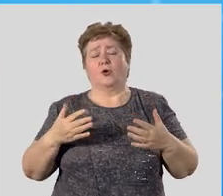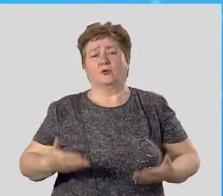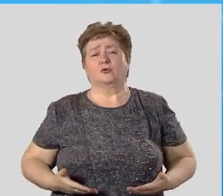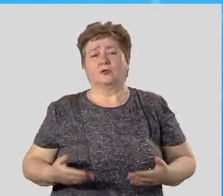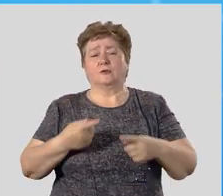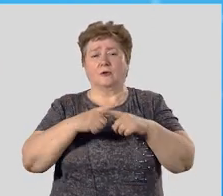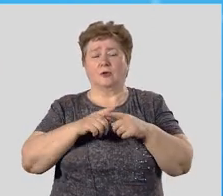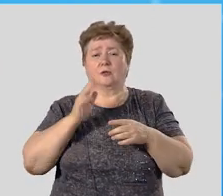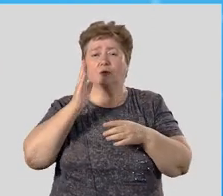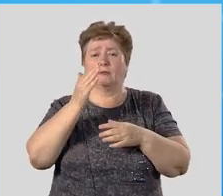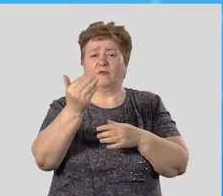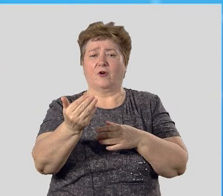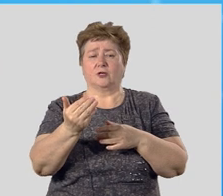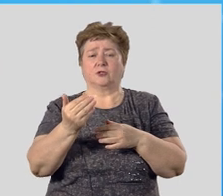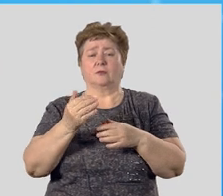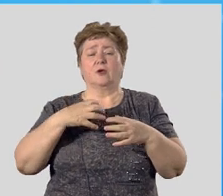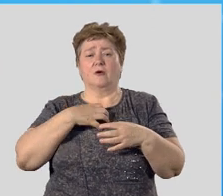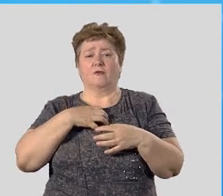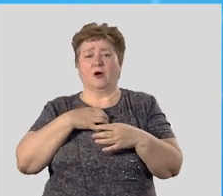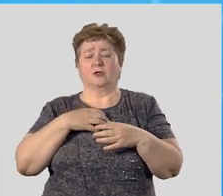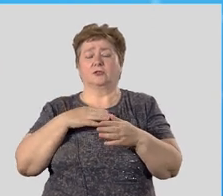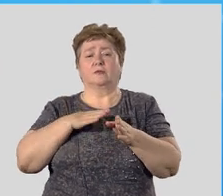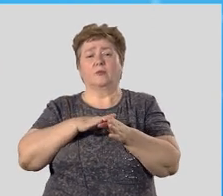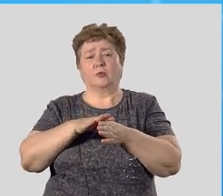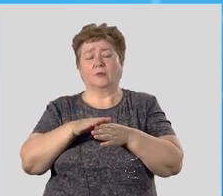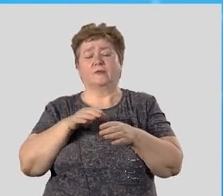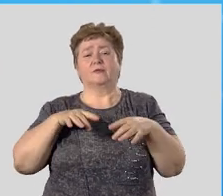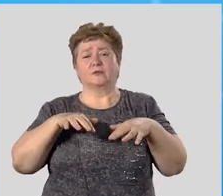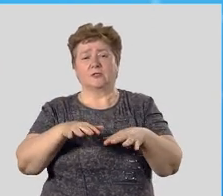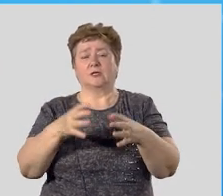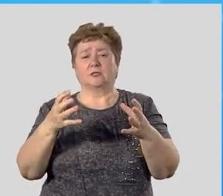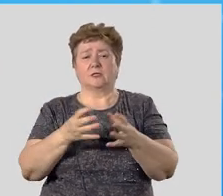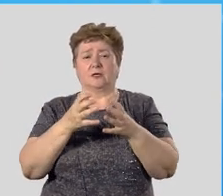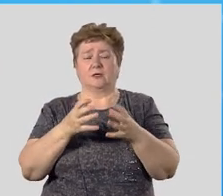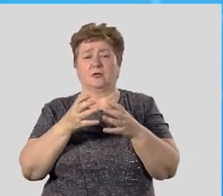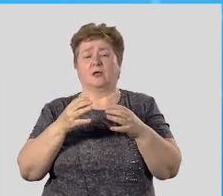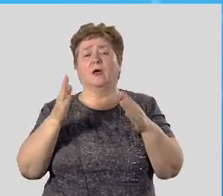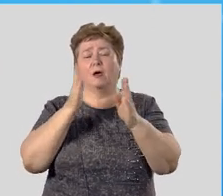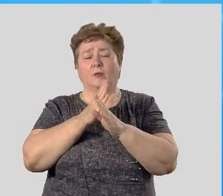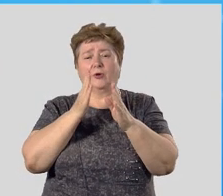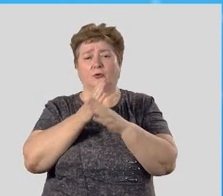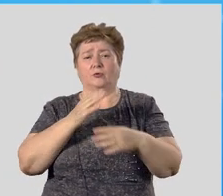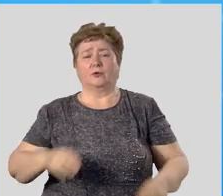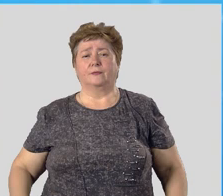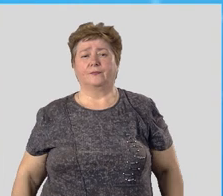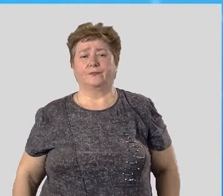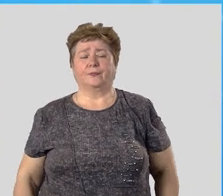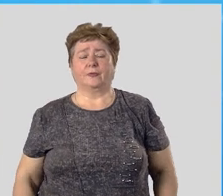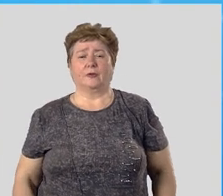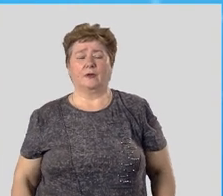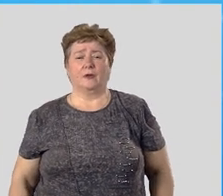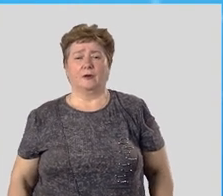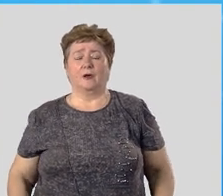это станет вашим важным поступком в деле сохранения природы.